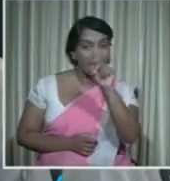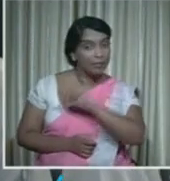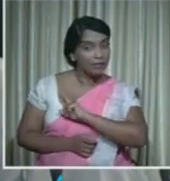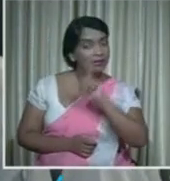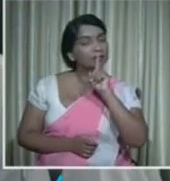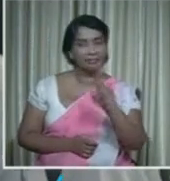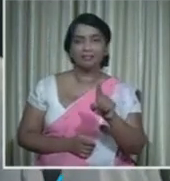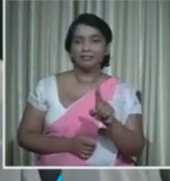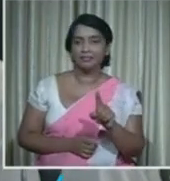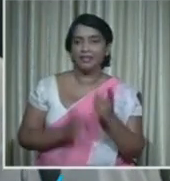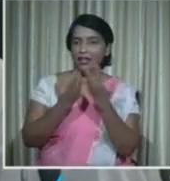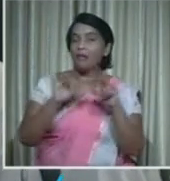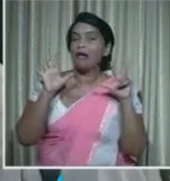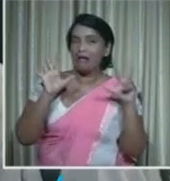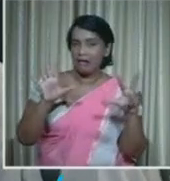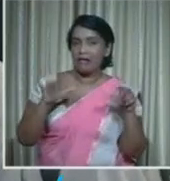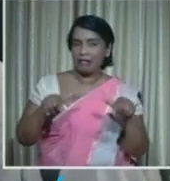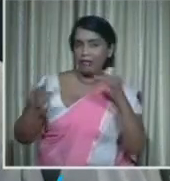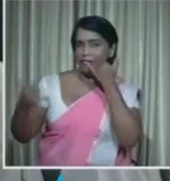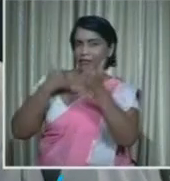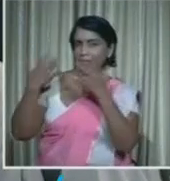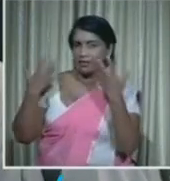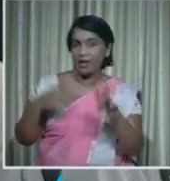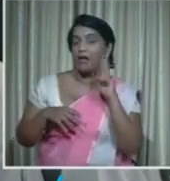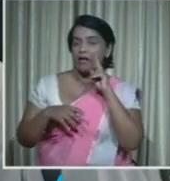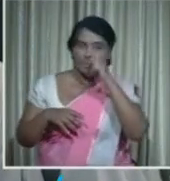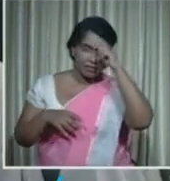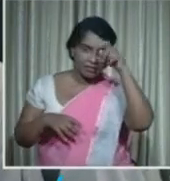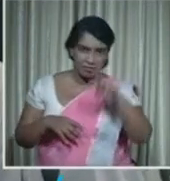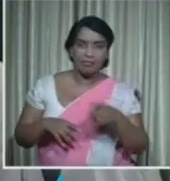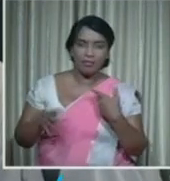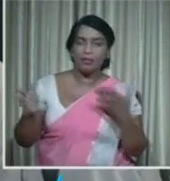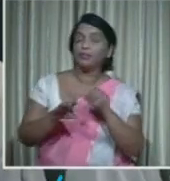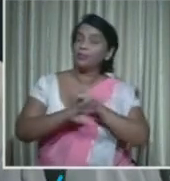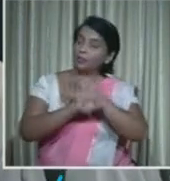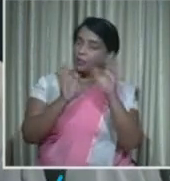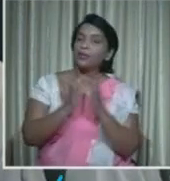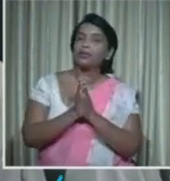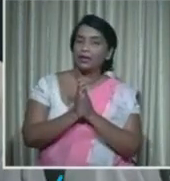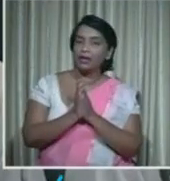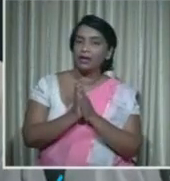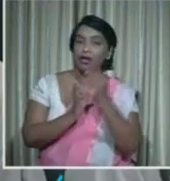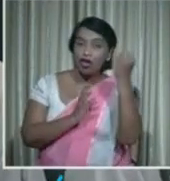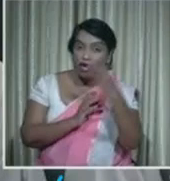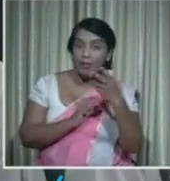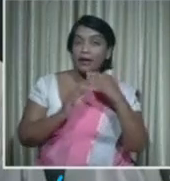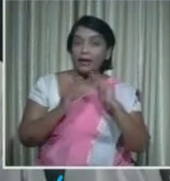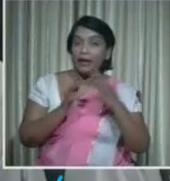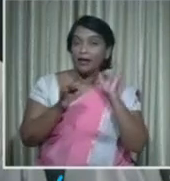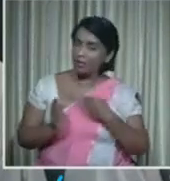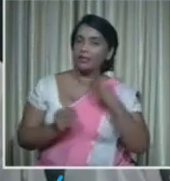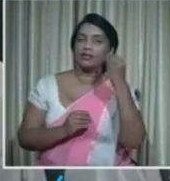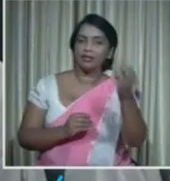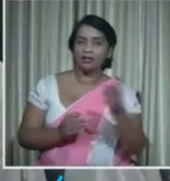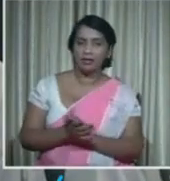කියන්නද? 8 දෙනයි දැනට 10 දෙනෙක් කතා කරලා ඉවරයි. රනිල් වික්‍රමසිංහ මහත්තයත් එක්ක යන්න තීන්දුව කරලා ඉවරයි. අංකයි 9යි ගමයි ලිපිණයි ඔක්කොම